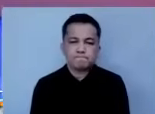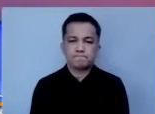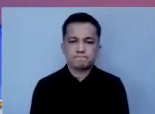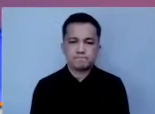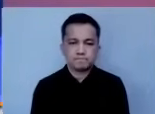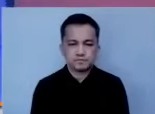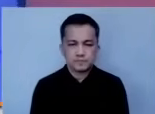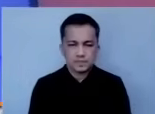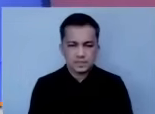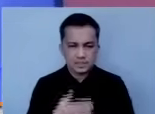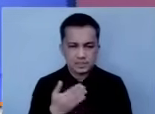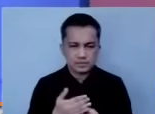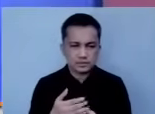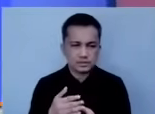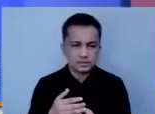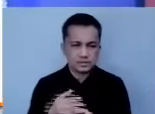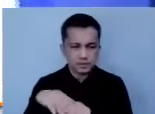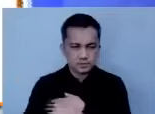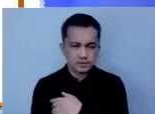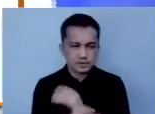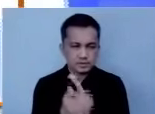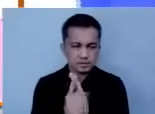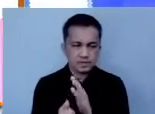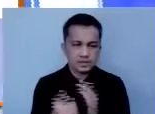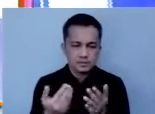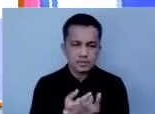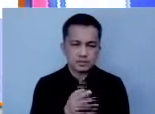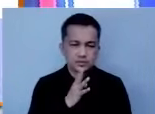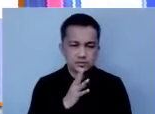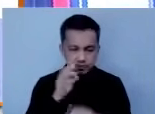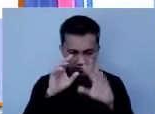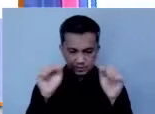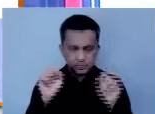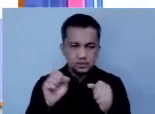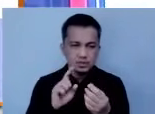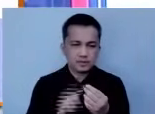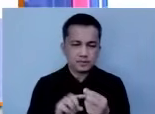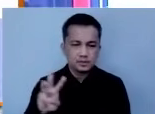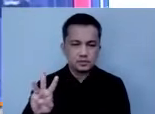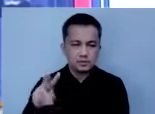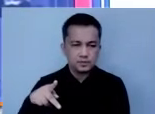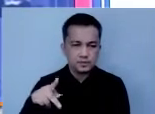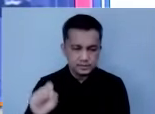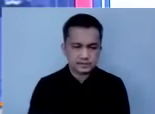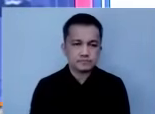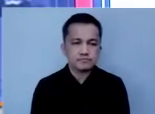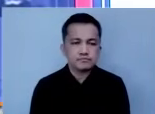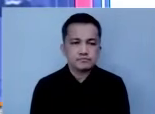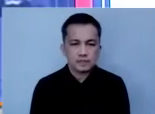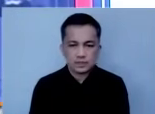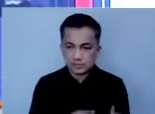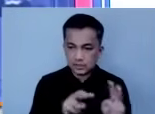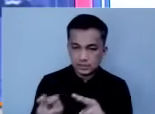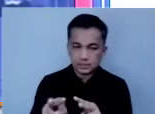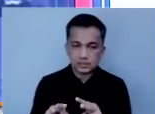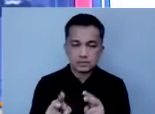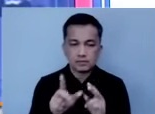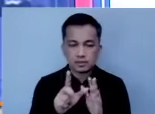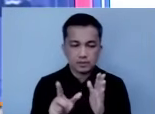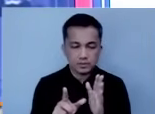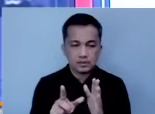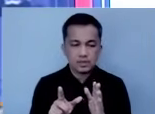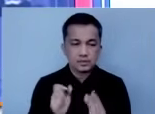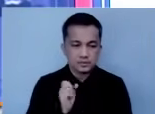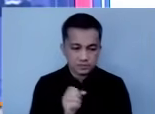Ikinatuwa ng ilang maritime expert ang bagong pahayag ng Pangulo tungkol sa West Philippine Sea. Tingin naman ng ilang mambabatas, patunay ito